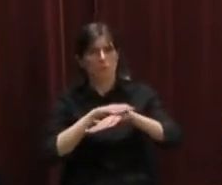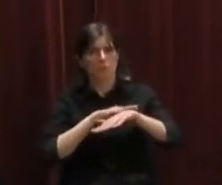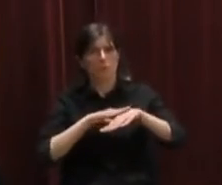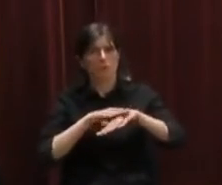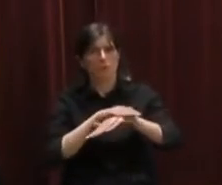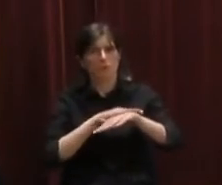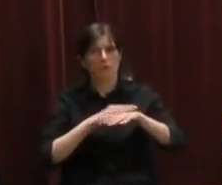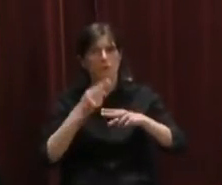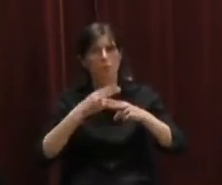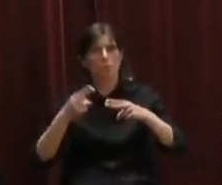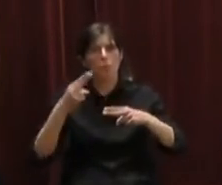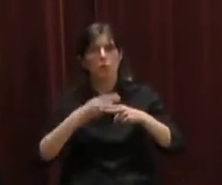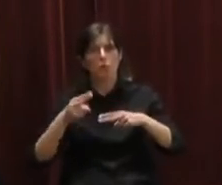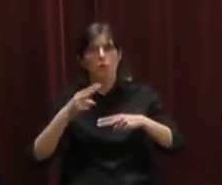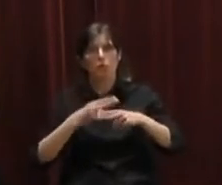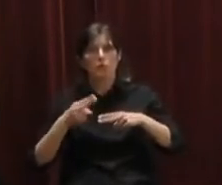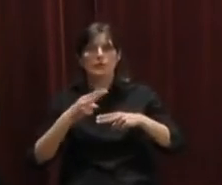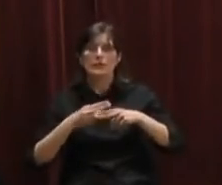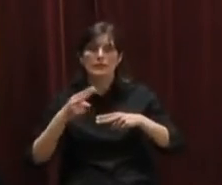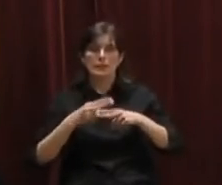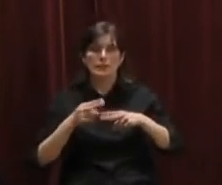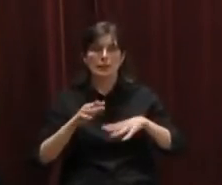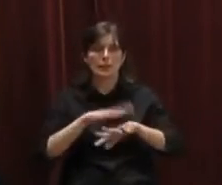comú. I ho sap. Ho sap que